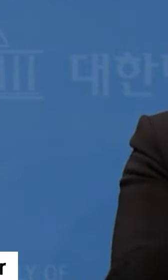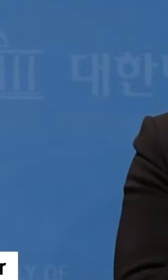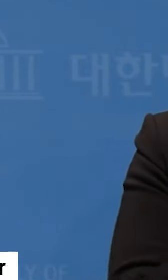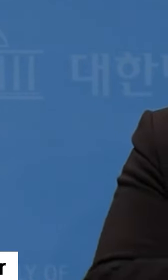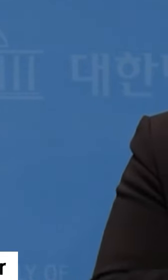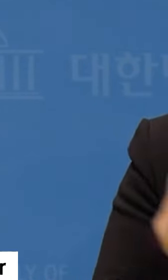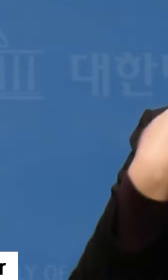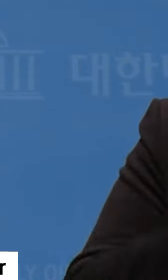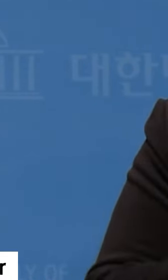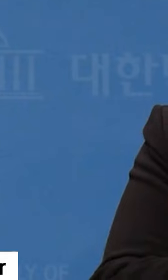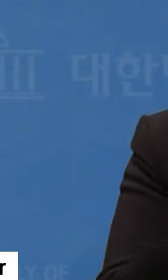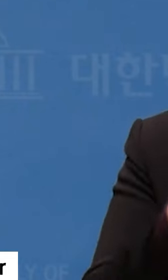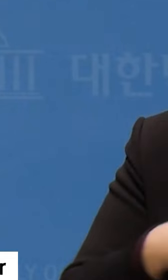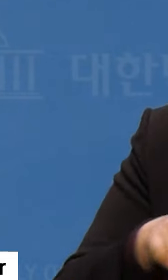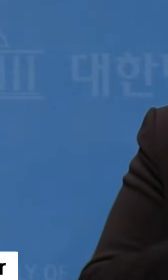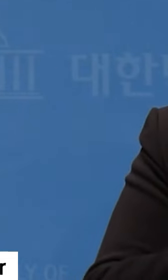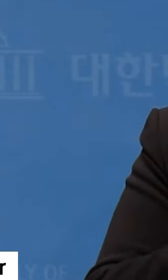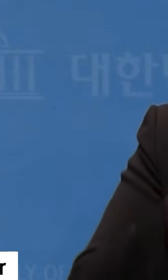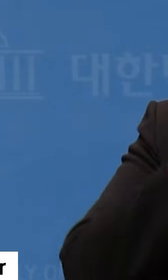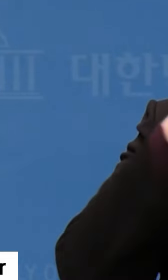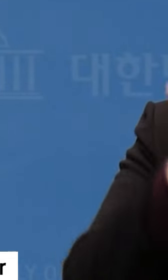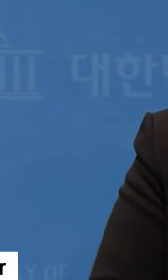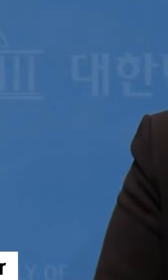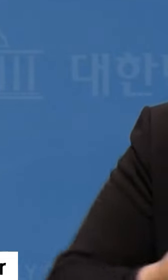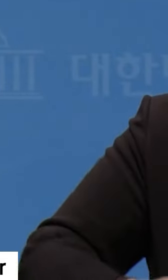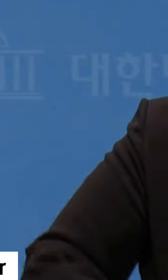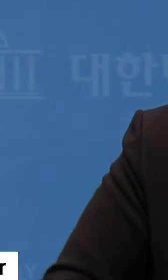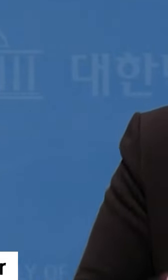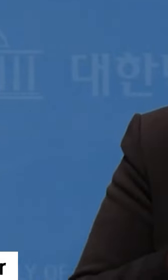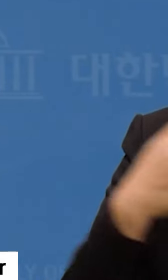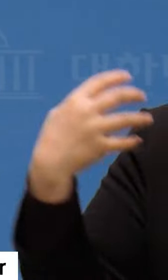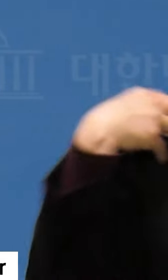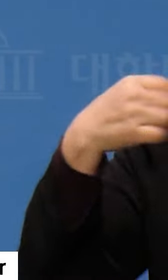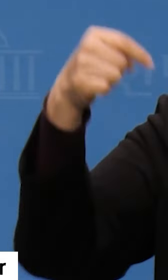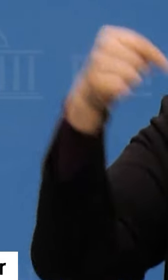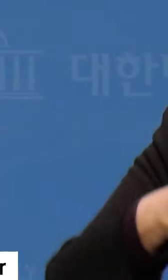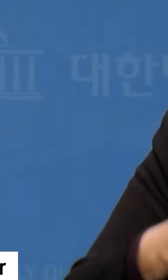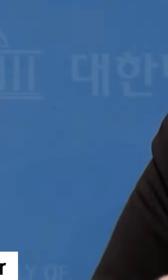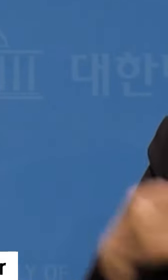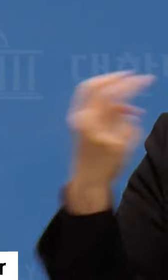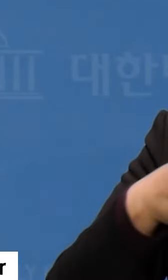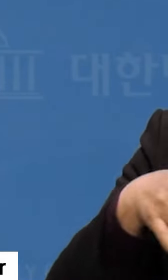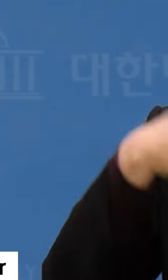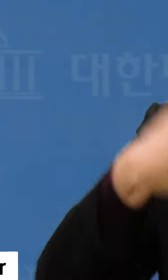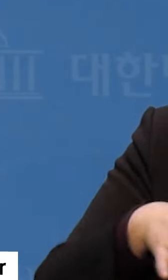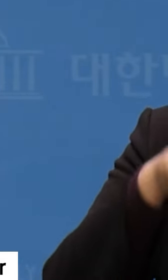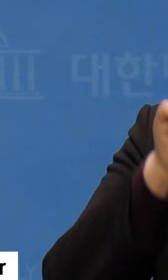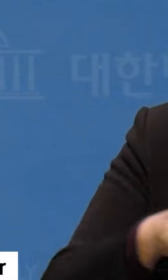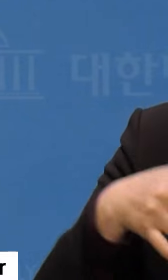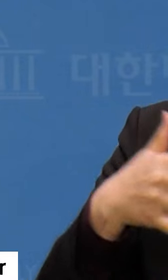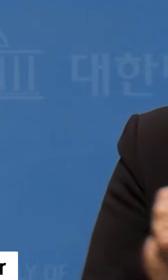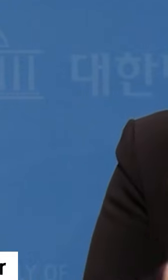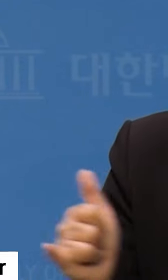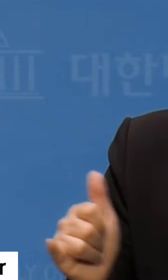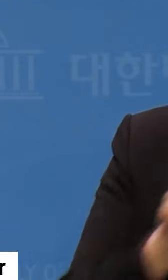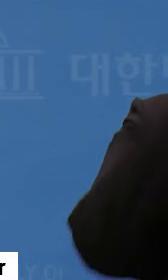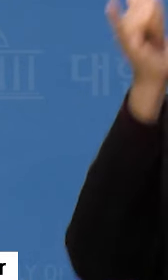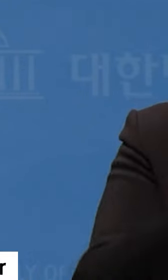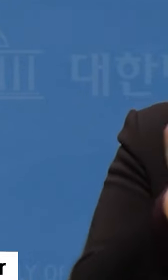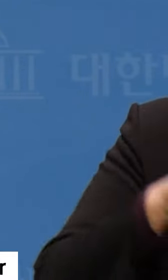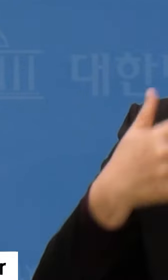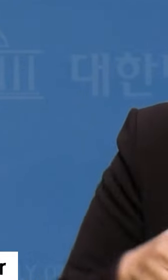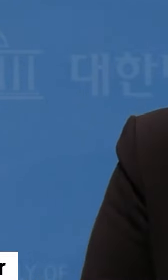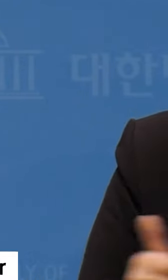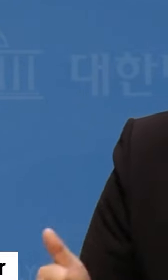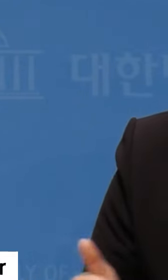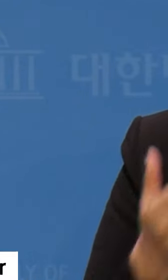위한 절박한 사명이자 사회적 약자와 소외된 이들의 목소리를 듣고 그들의 편에